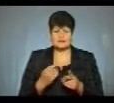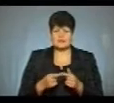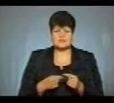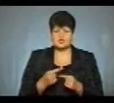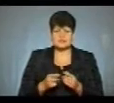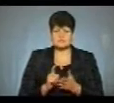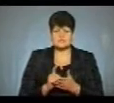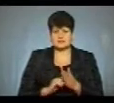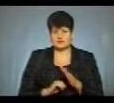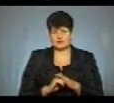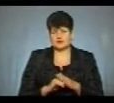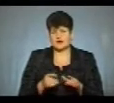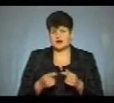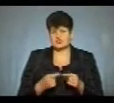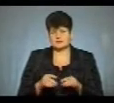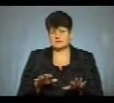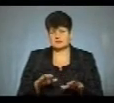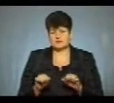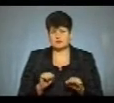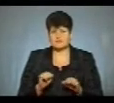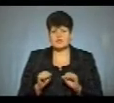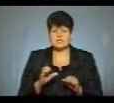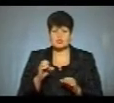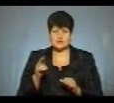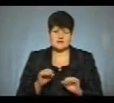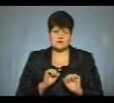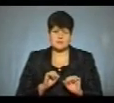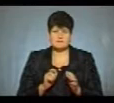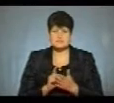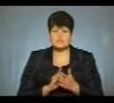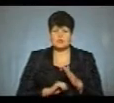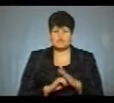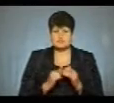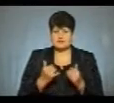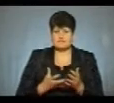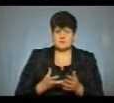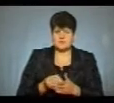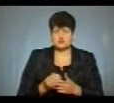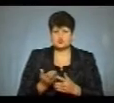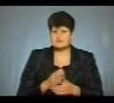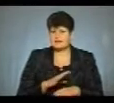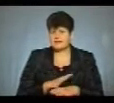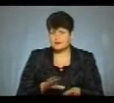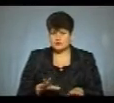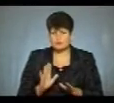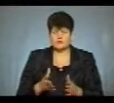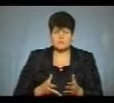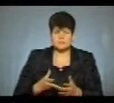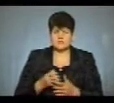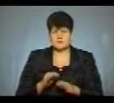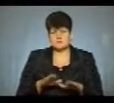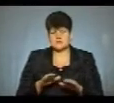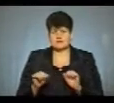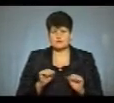пенсійний фонд, а через місцеве управління соціального захисту. Просто пенсійний фонд зараз виплачувати субсидії не буде, а будуть виплачувати